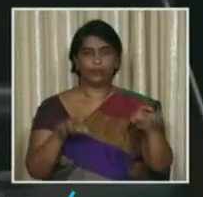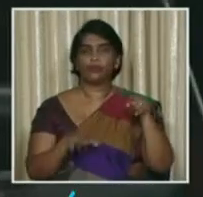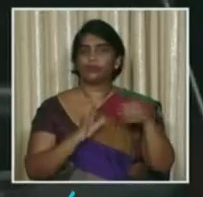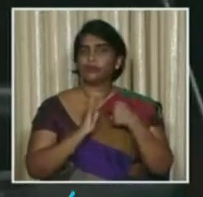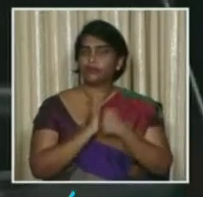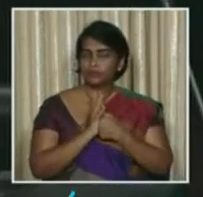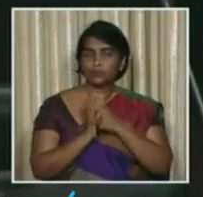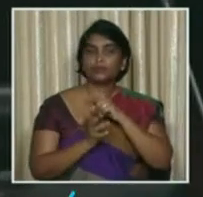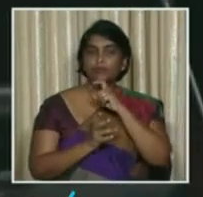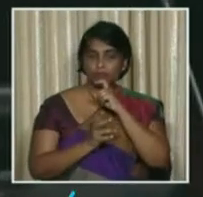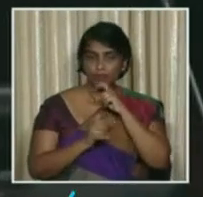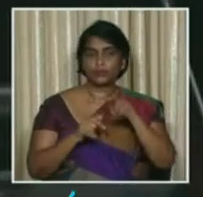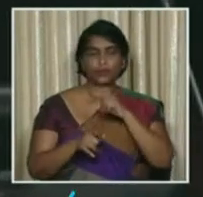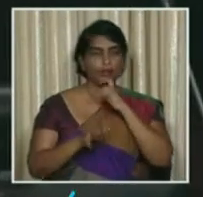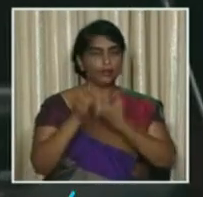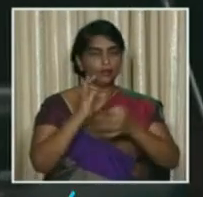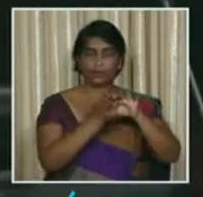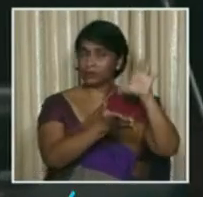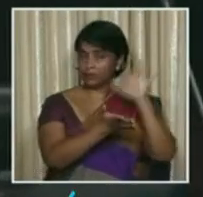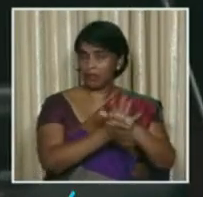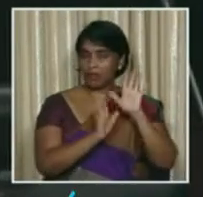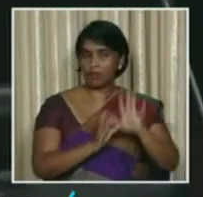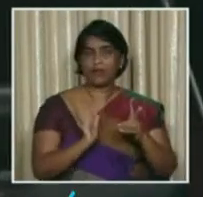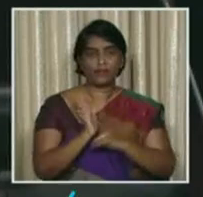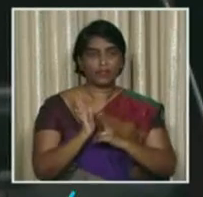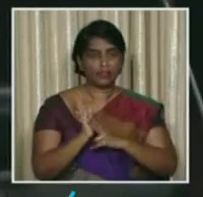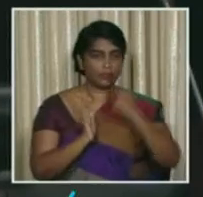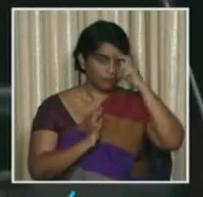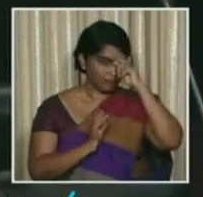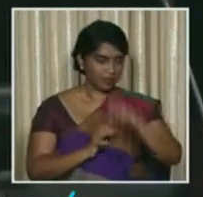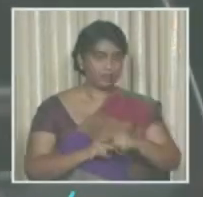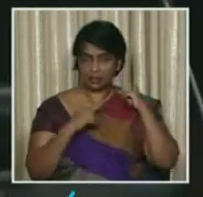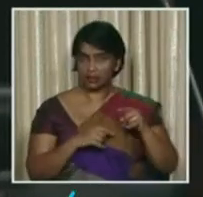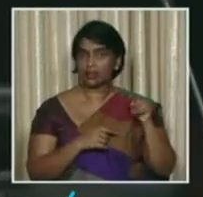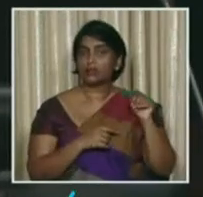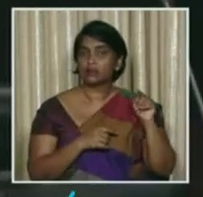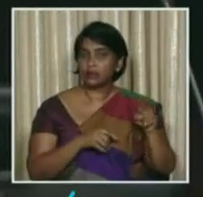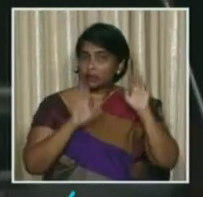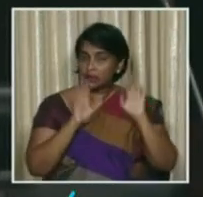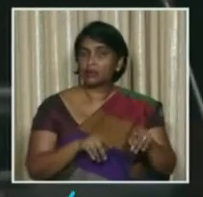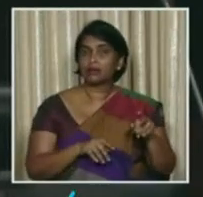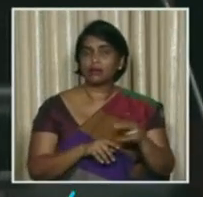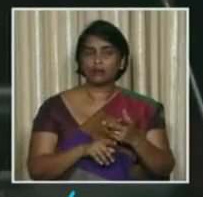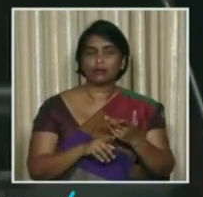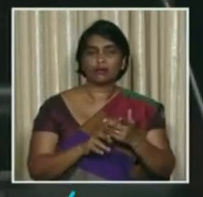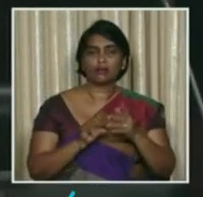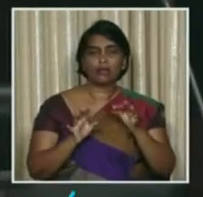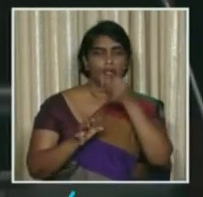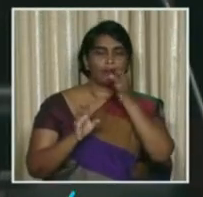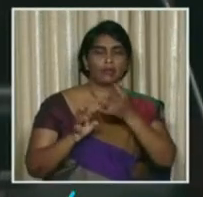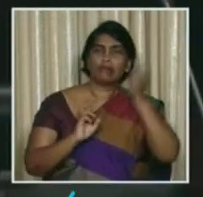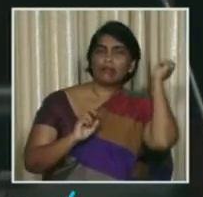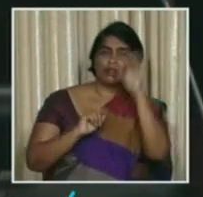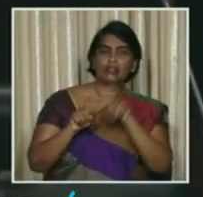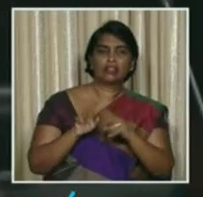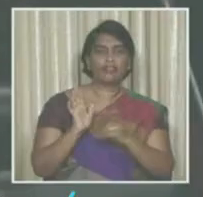දේවල්. අධිකරණයේ දැන් නඩුවක් පවතිනවා කියලා විජේදාස රාජපක්ෂ මහත්මයා තර්කයක් ගේනවා. හැබැයි මේ අර දෙබරට ගල් ගහනවා වගේ විජේදාස